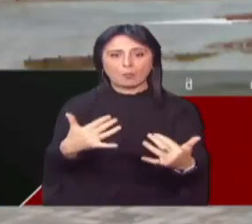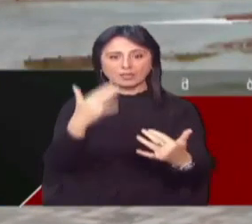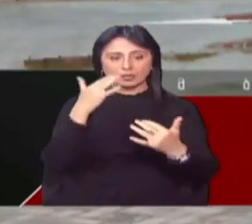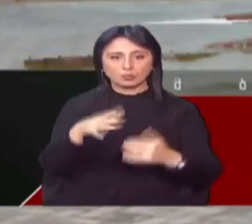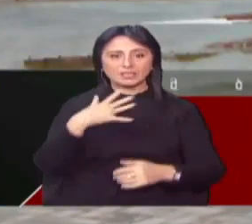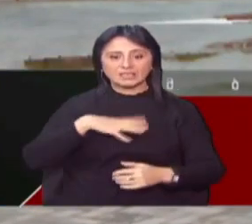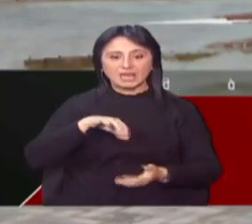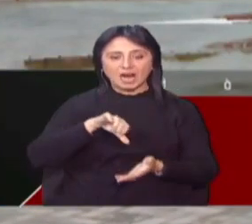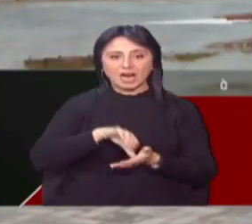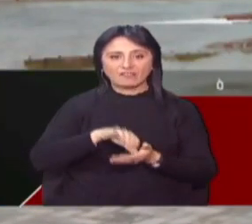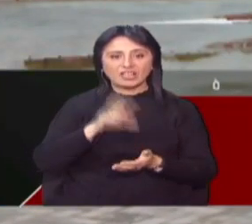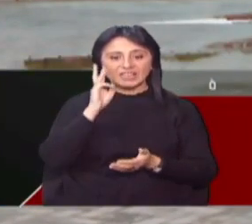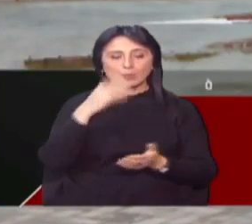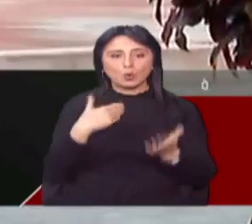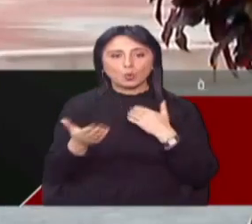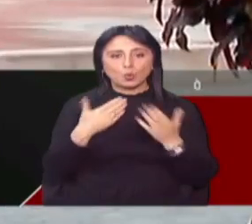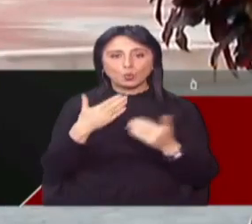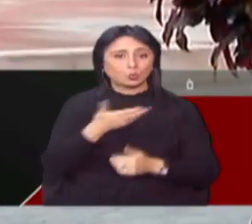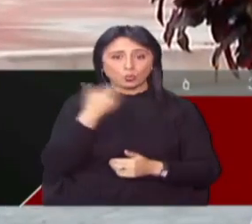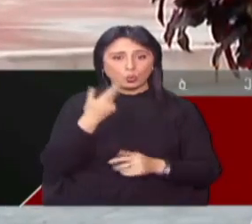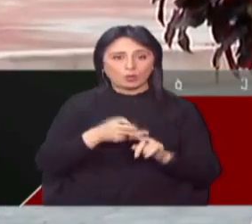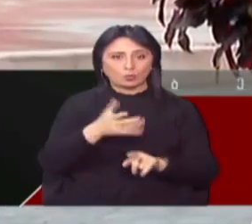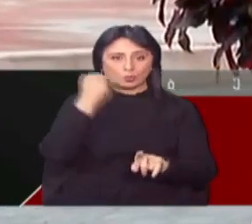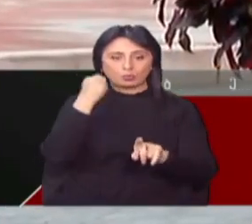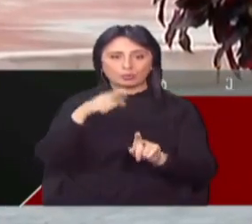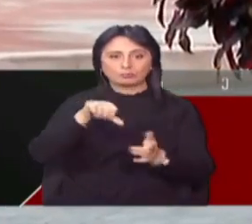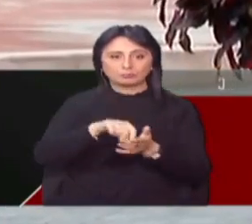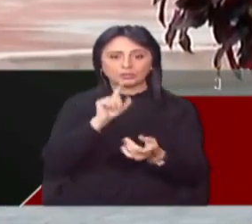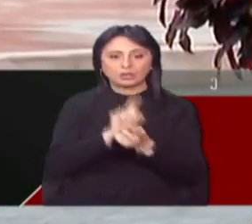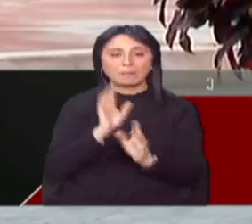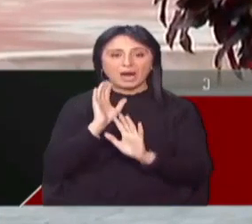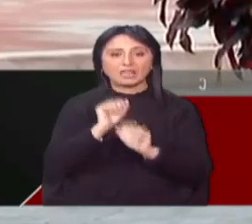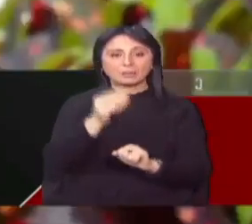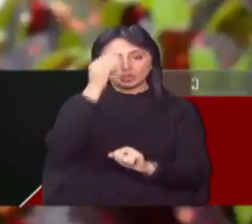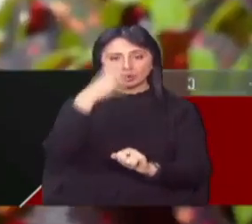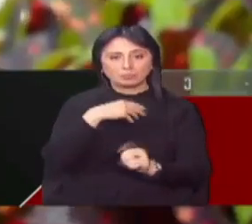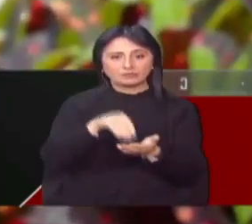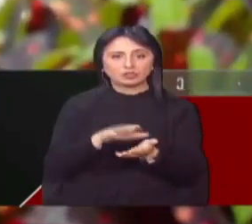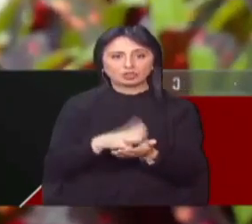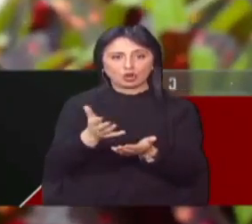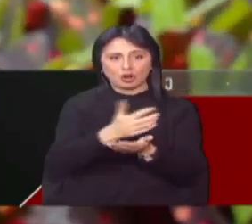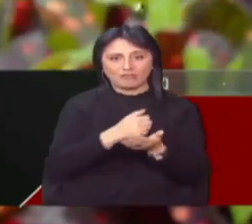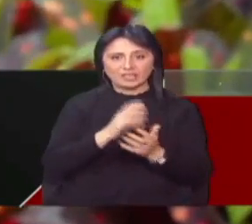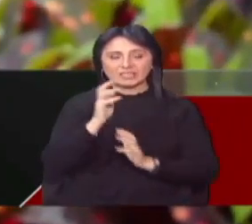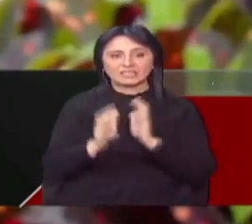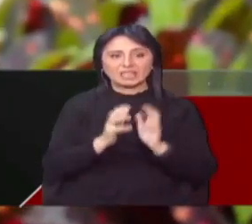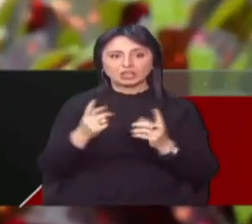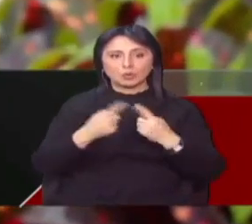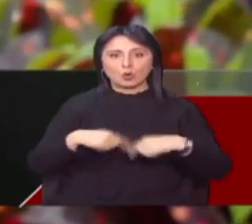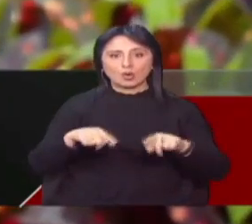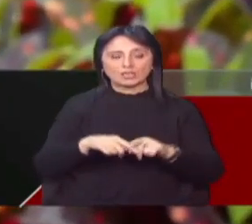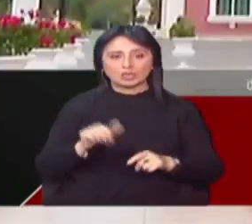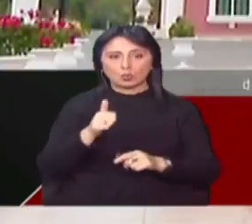ვისთანაც საქართველოს დიპლომატიური ურთიერთობები არ აქვს, თუმცა მათი მხარდამჭერი პოზიციები მნიშვნელოვანი არის ისეთ საერთაშორისო